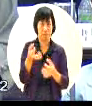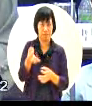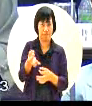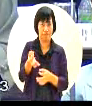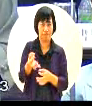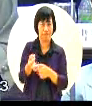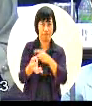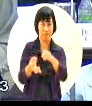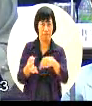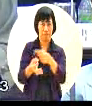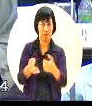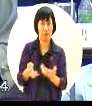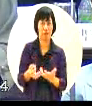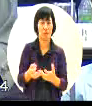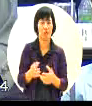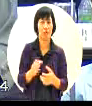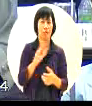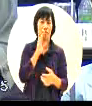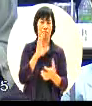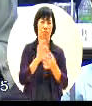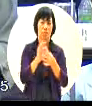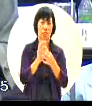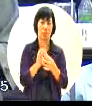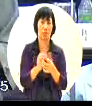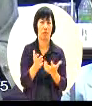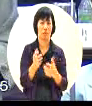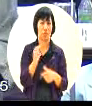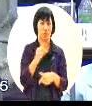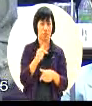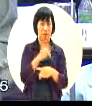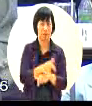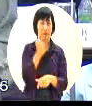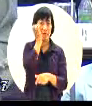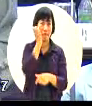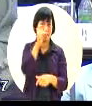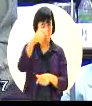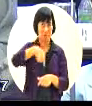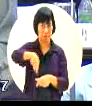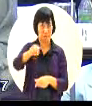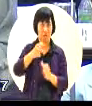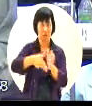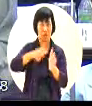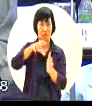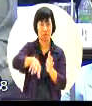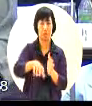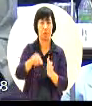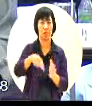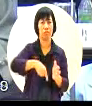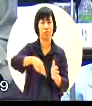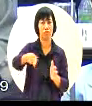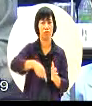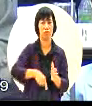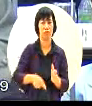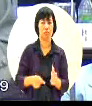咪就是即摆伫捷运工山南站，要来甲火车头，伊个经费差不多